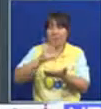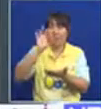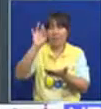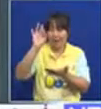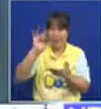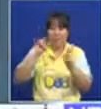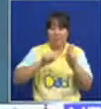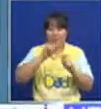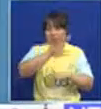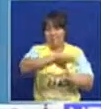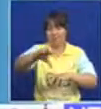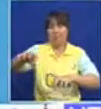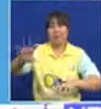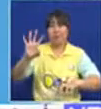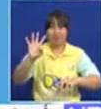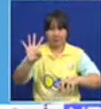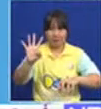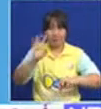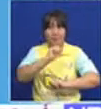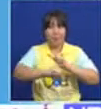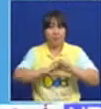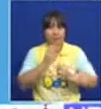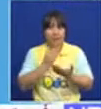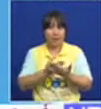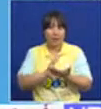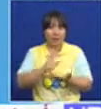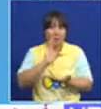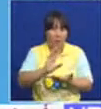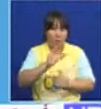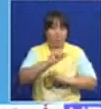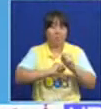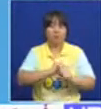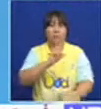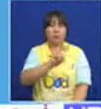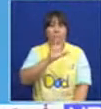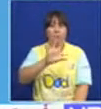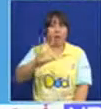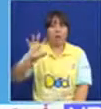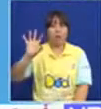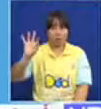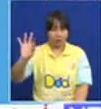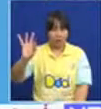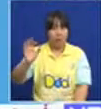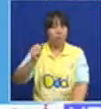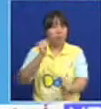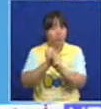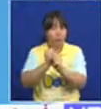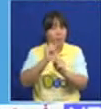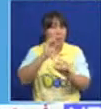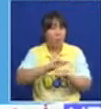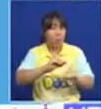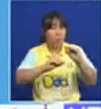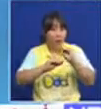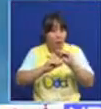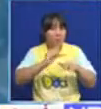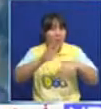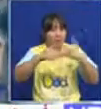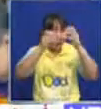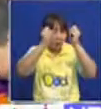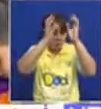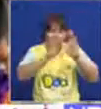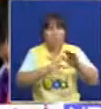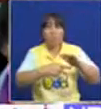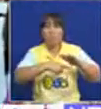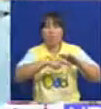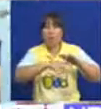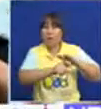นักงานเขตโดยในปีงบประมาณ2559นี้จะดำเนินโครงการด้วยการพัฒนาครูประถมวัยต่อเนื่องจากปี